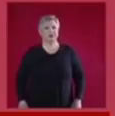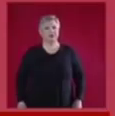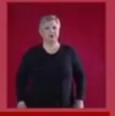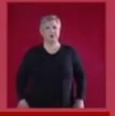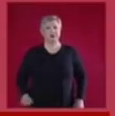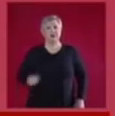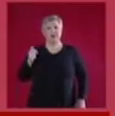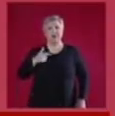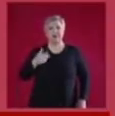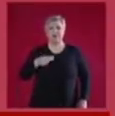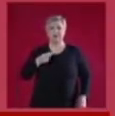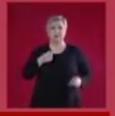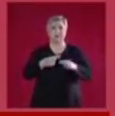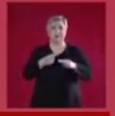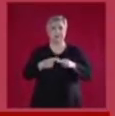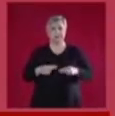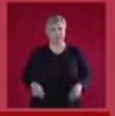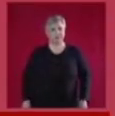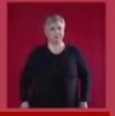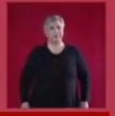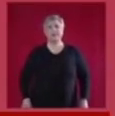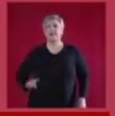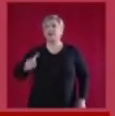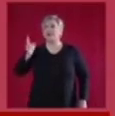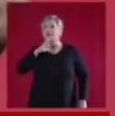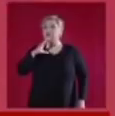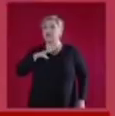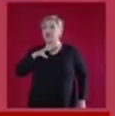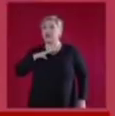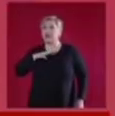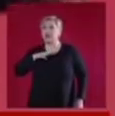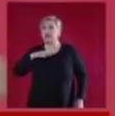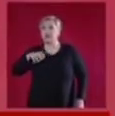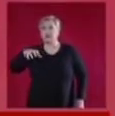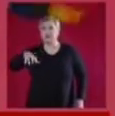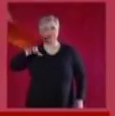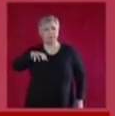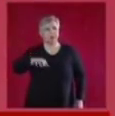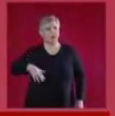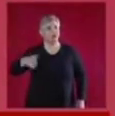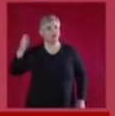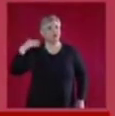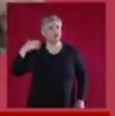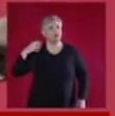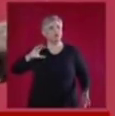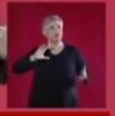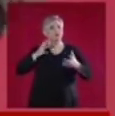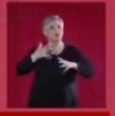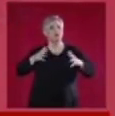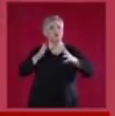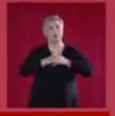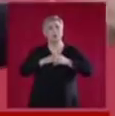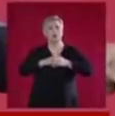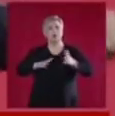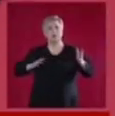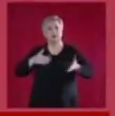δαρβινισμό όταν τέλος ενωμένοι οι λαοί νίκησαν σστο δεύτερο παγκόσμιο πόλεμο τον φασισμό όχι